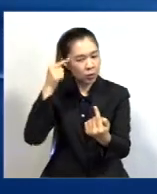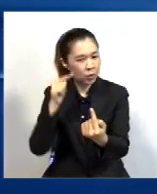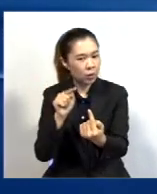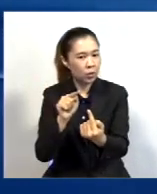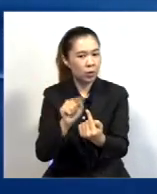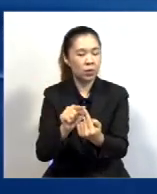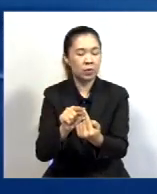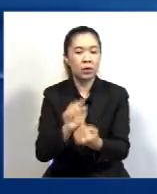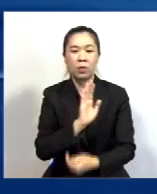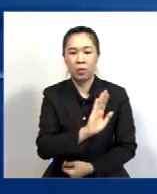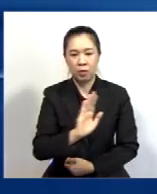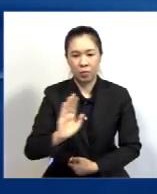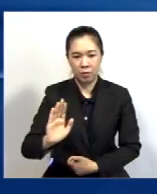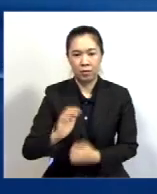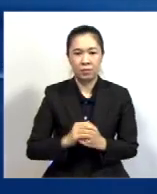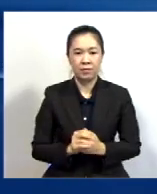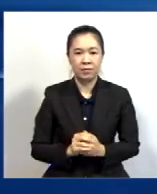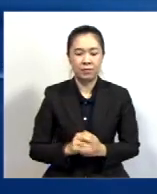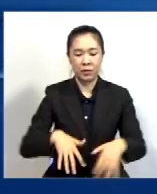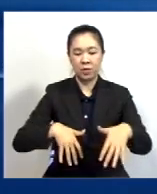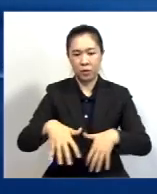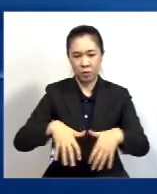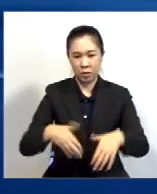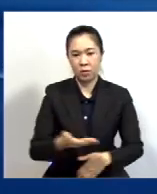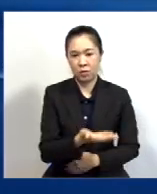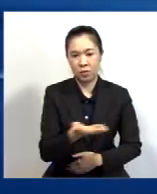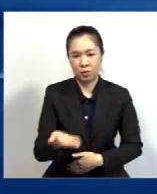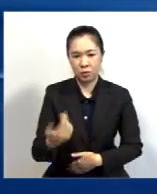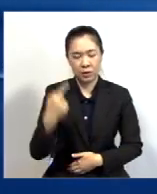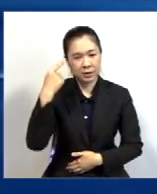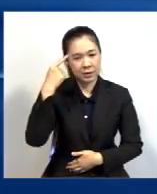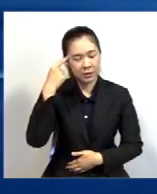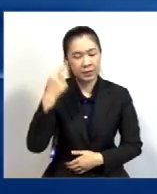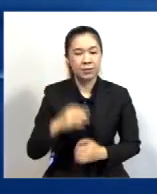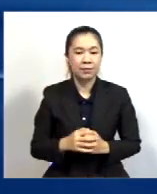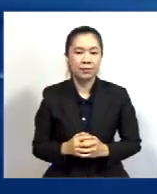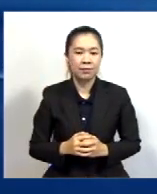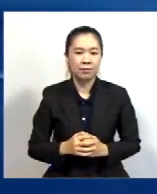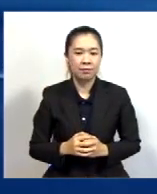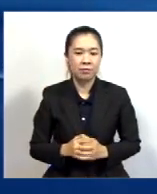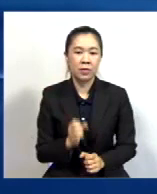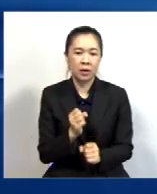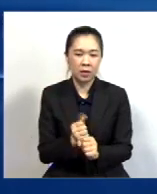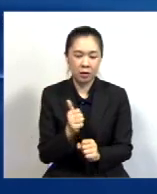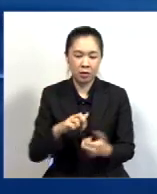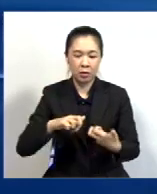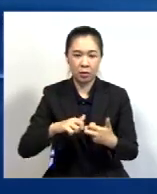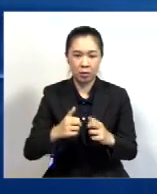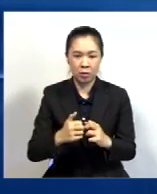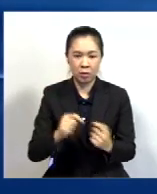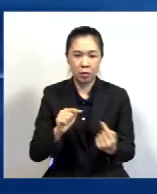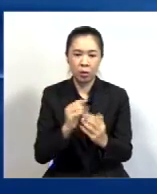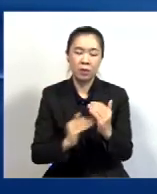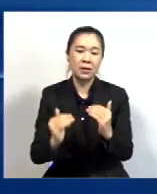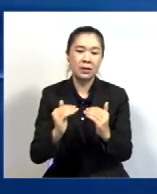ความประสงค์นั้นถึงระดับที่วินยูชนควรจะอาจคาดเห็นได้ว่าน่าจะทำให้เกิดผลเป็นการใช้สิทธิ